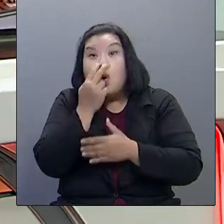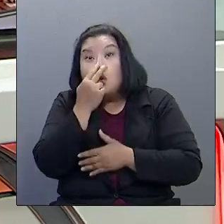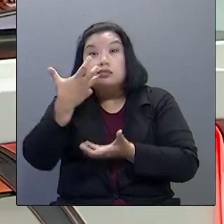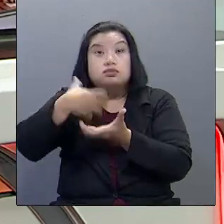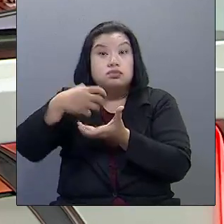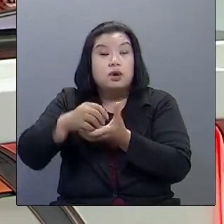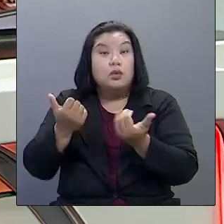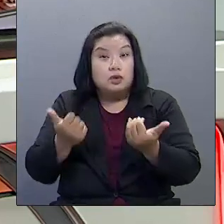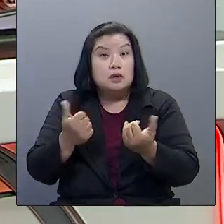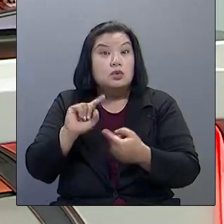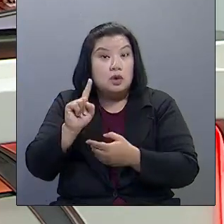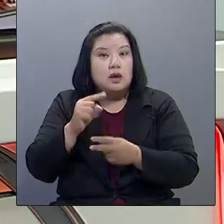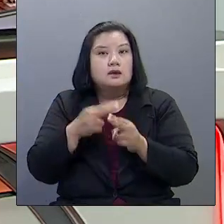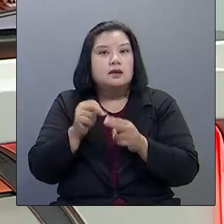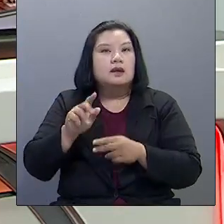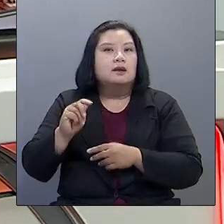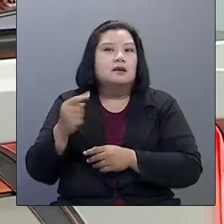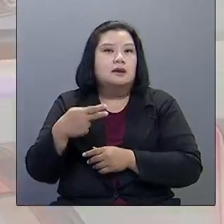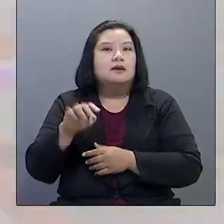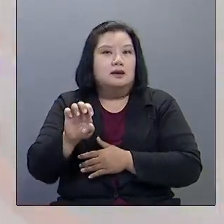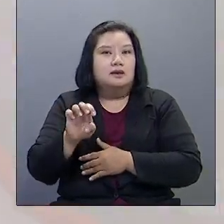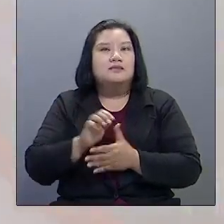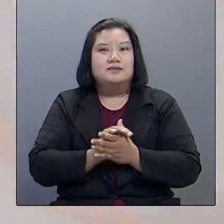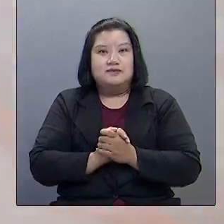ามประเด็นนี้ต่อกับคุณอัญชลีโพสุวรรณค่ะ